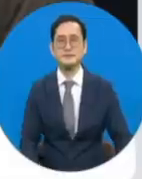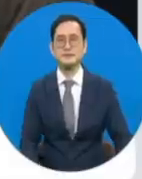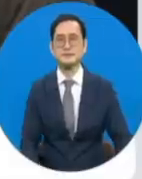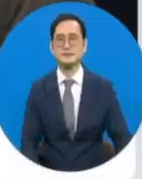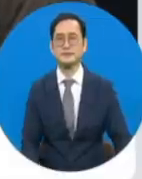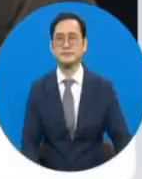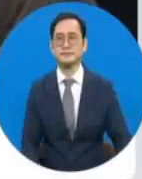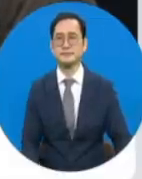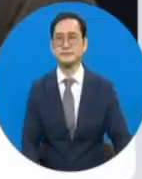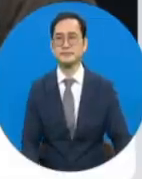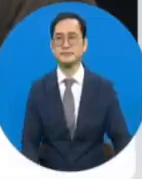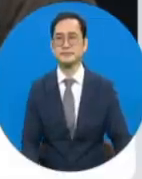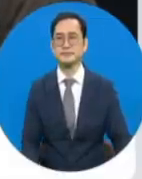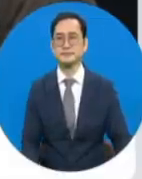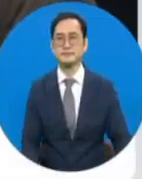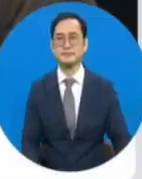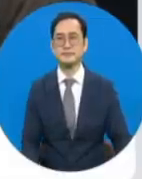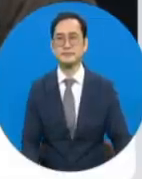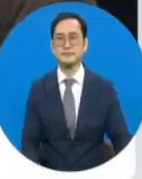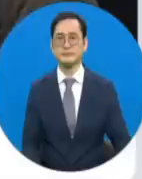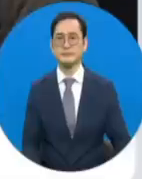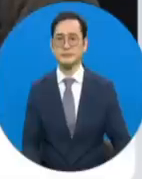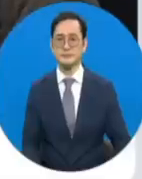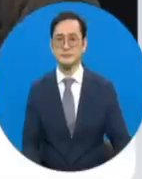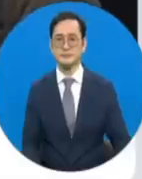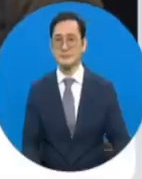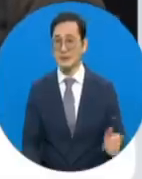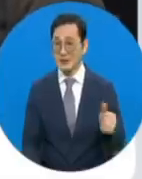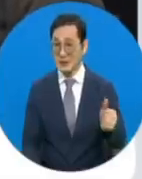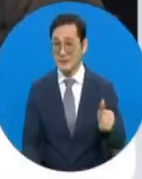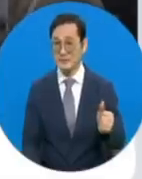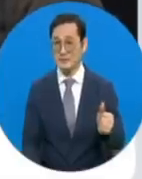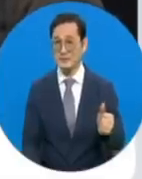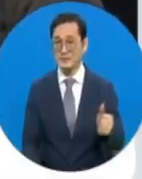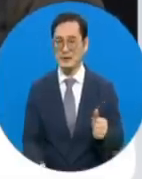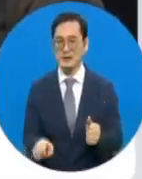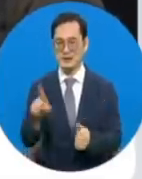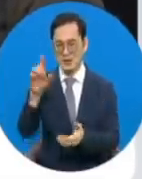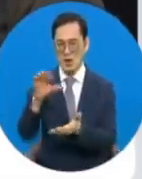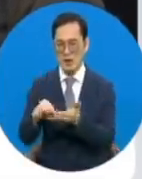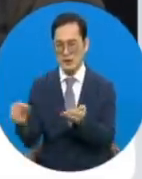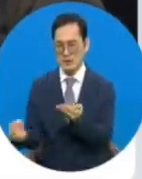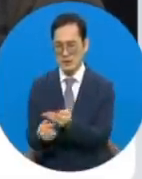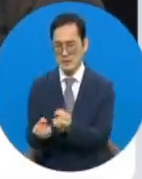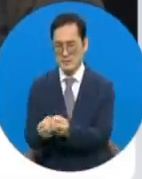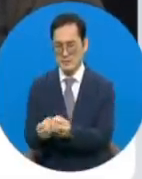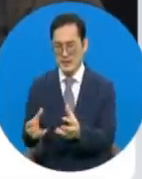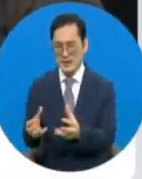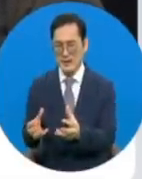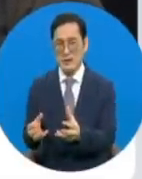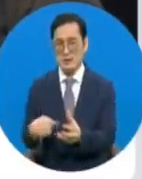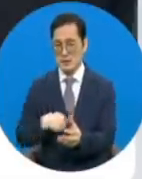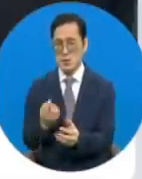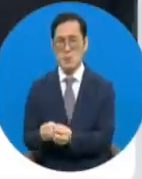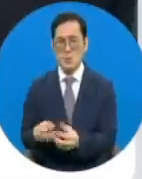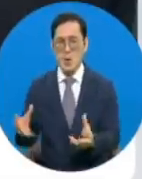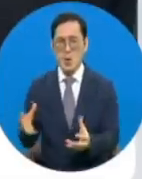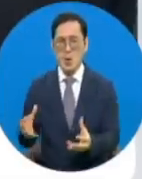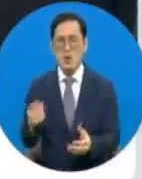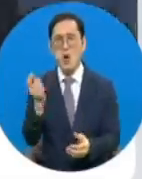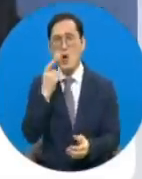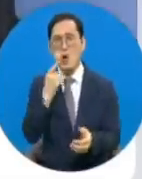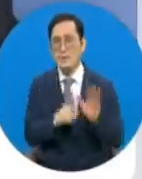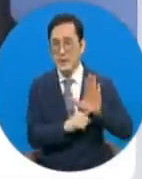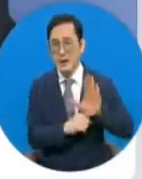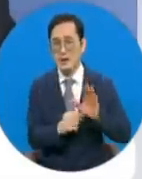이래경 씨의 논란이 뉴스계에 계속 이어지게 되는 건 천안함에 관한 자폭 얘기를 꺼냈던 음모론, 그리고